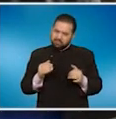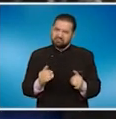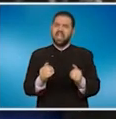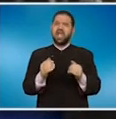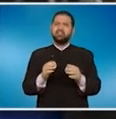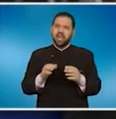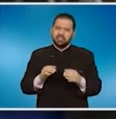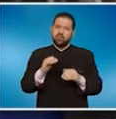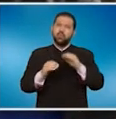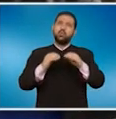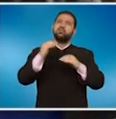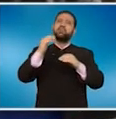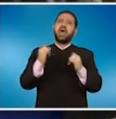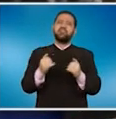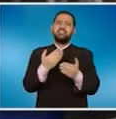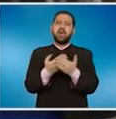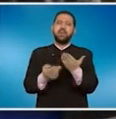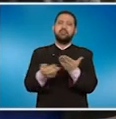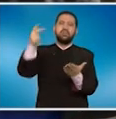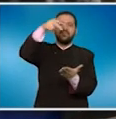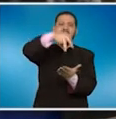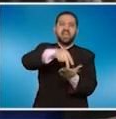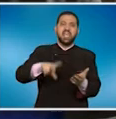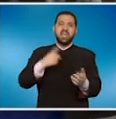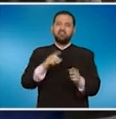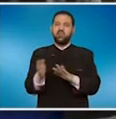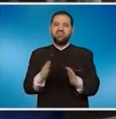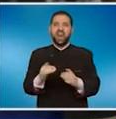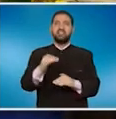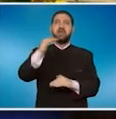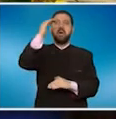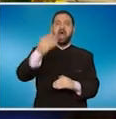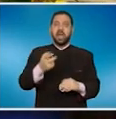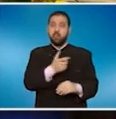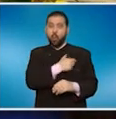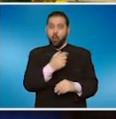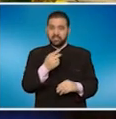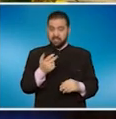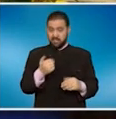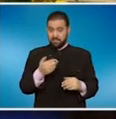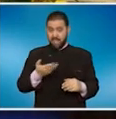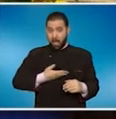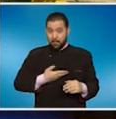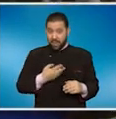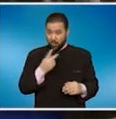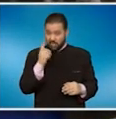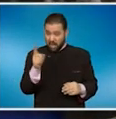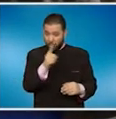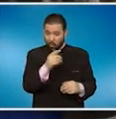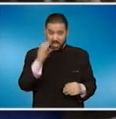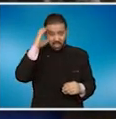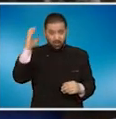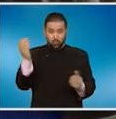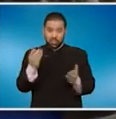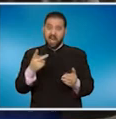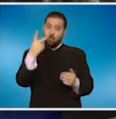frumos către înviere. Este o diferență foarte mare. Uneori poți, ca și preot, să te uiți în paralel la unii credincioși pe care îi cunoști și unii care